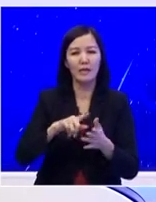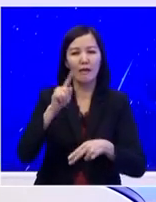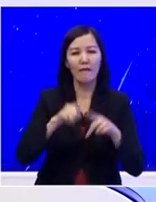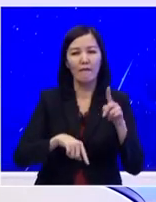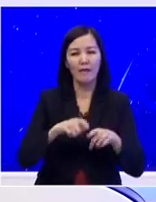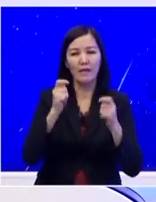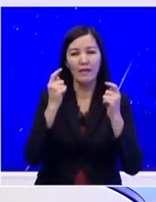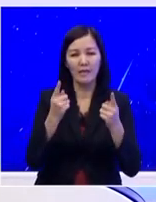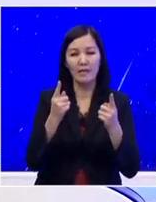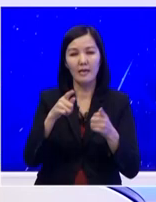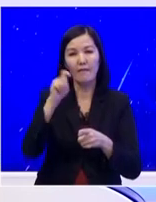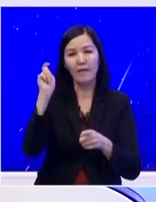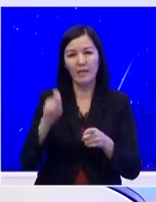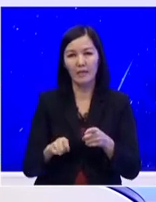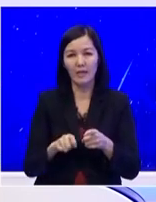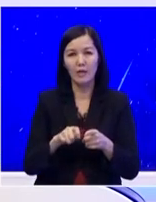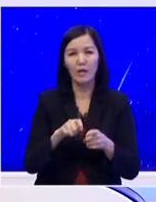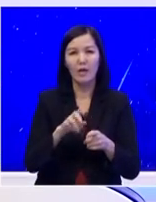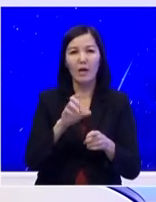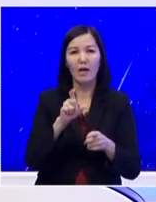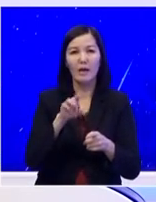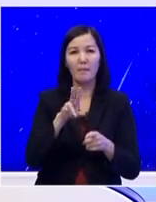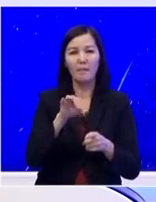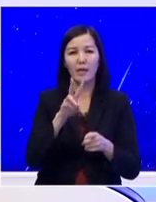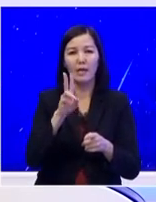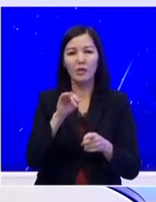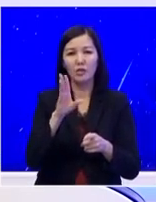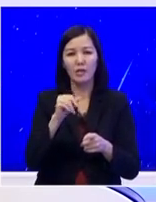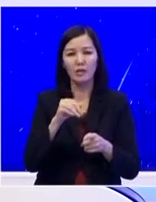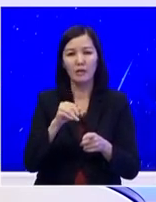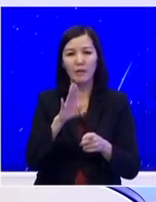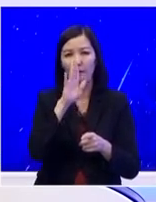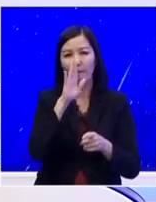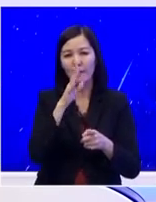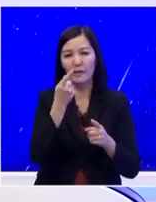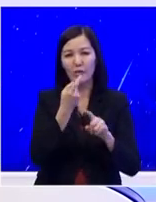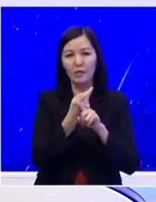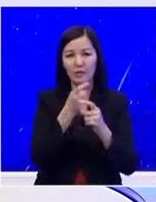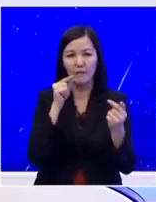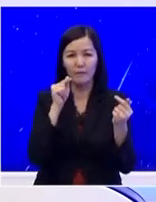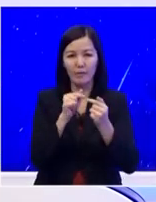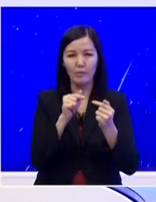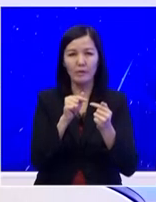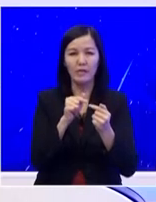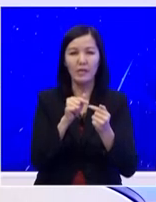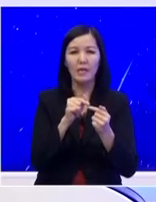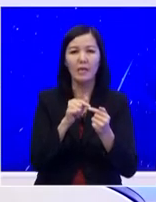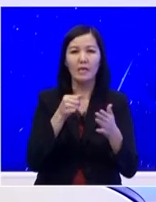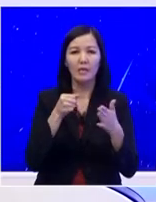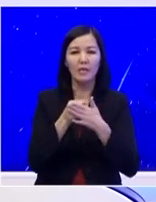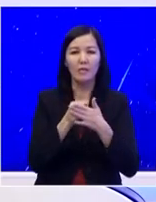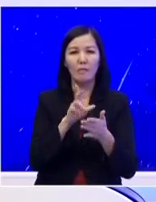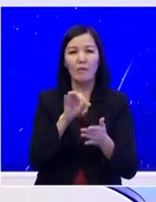в Великой Отечественной войне. Турарбек Ахметчинов бился с фашистскими захватчиками на Западном фронте и дошел до